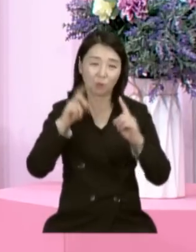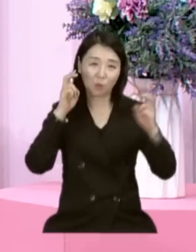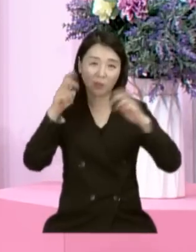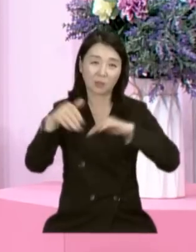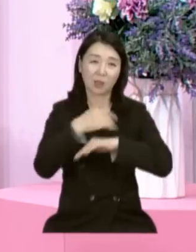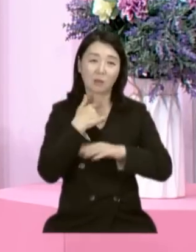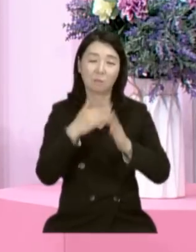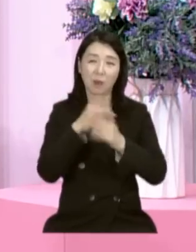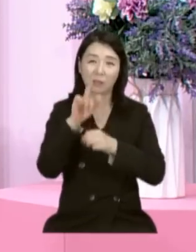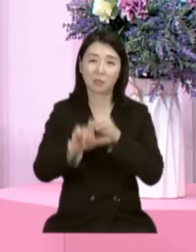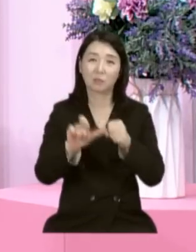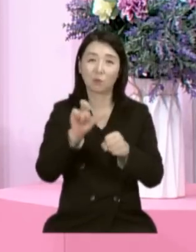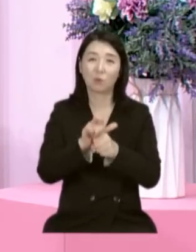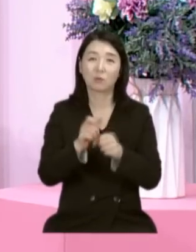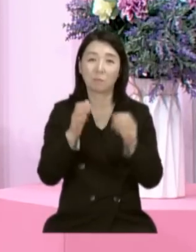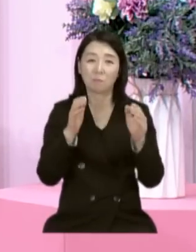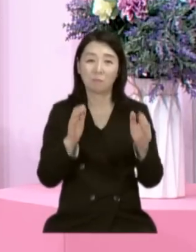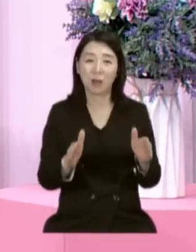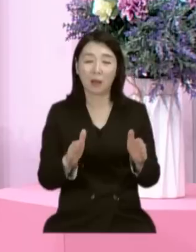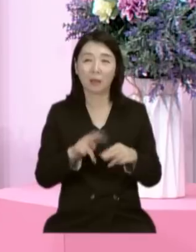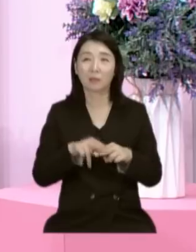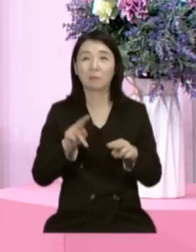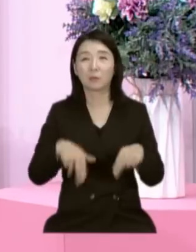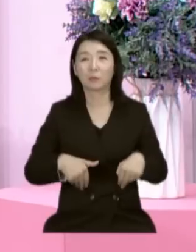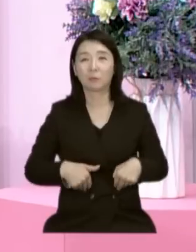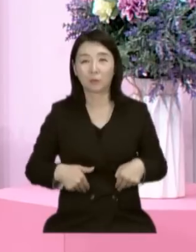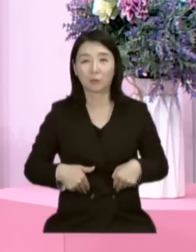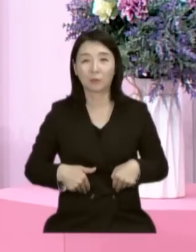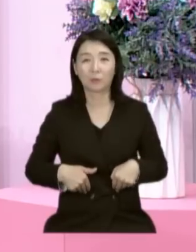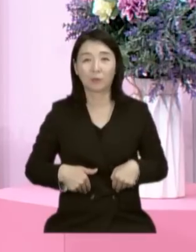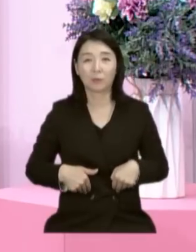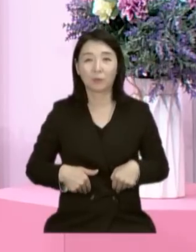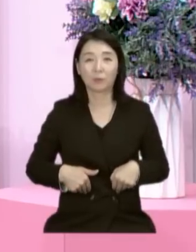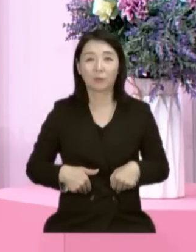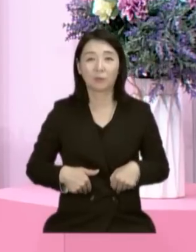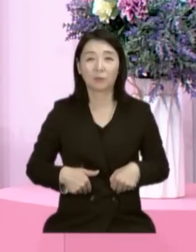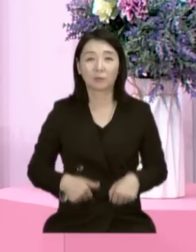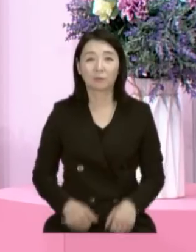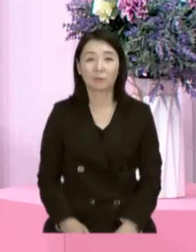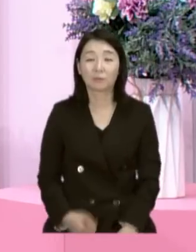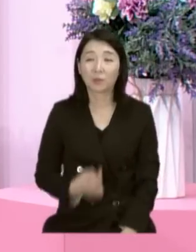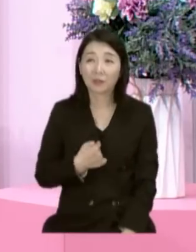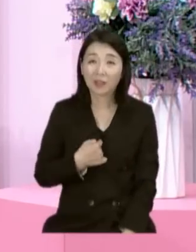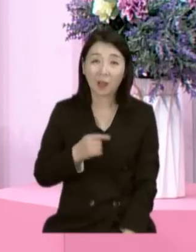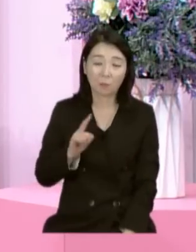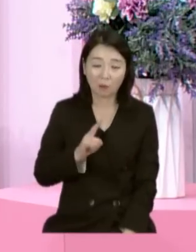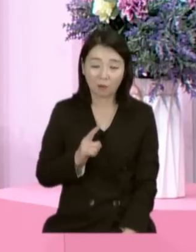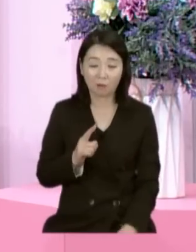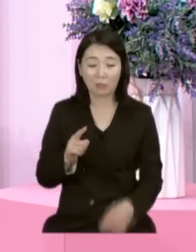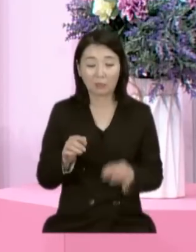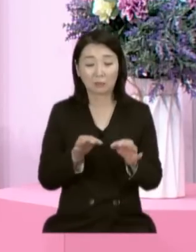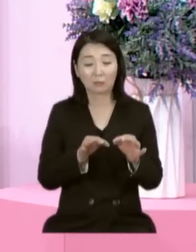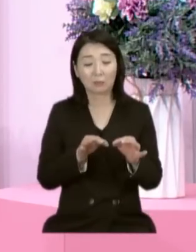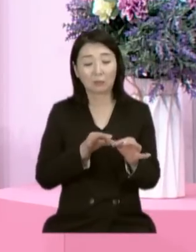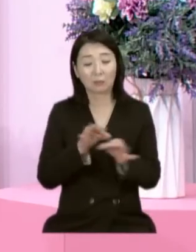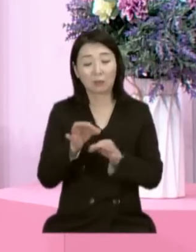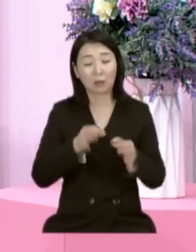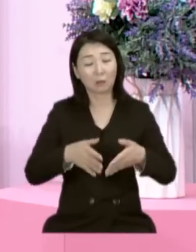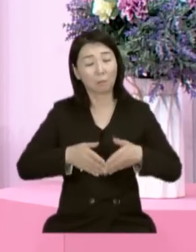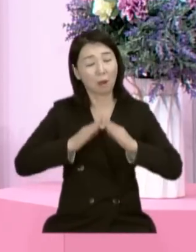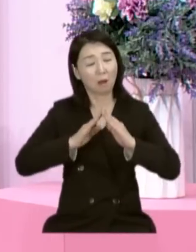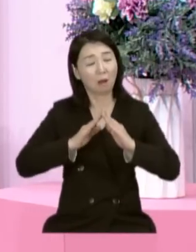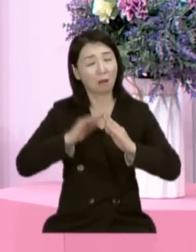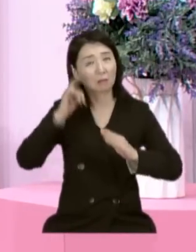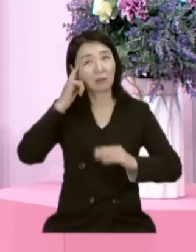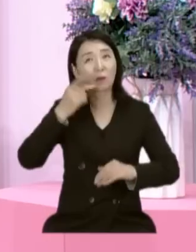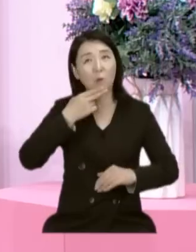회사가 15년 만에 그만둬야 되는 상황이 오게 되더라고요. 저는 사실 창업을 할 생각은 전혀 없었는데